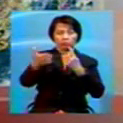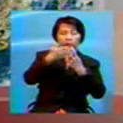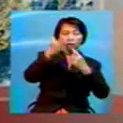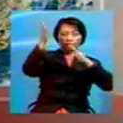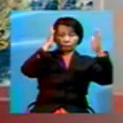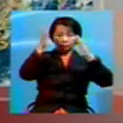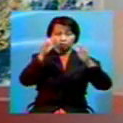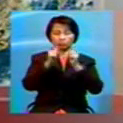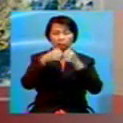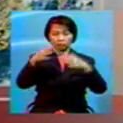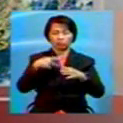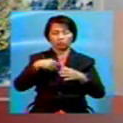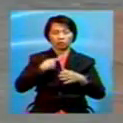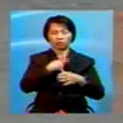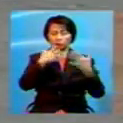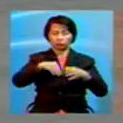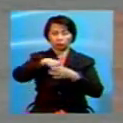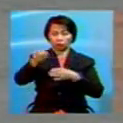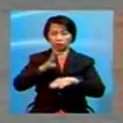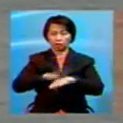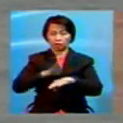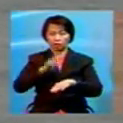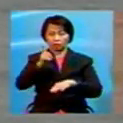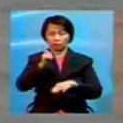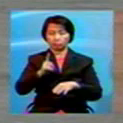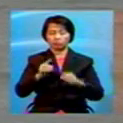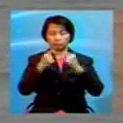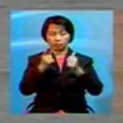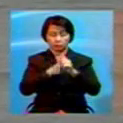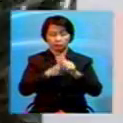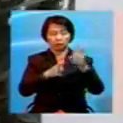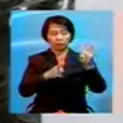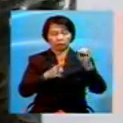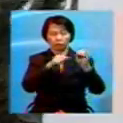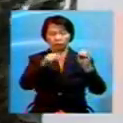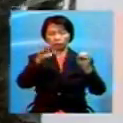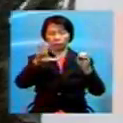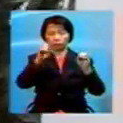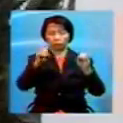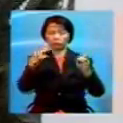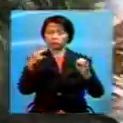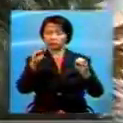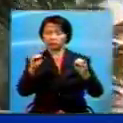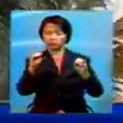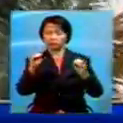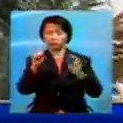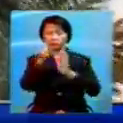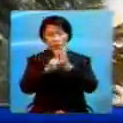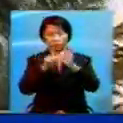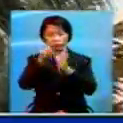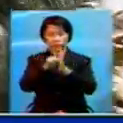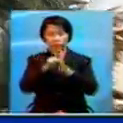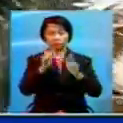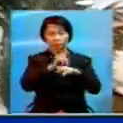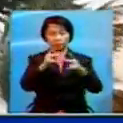kita telah mengeluarkan amaran kategori pertama iaitu 40 hingga 50 km perjam angin di